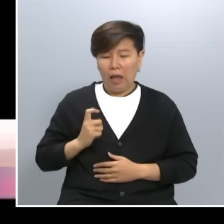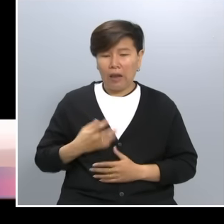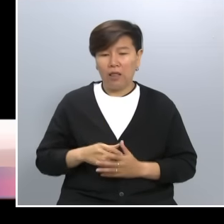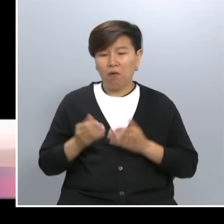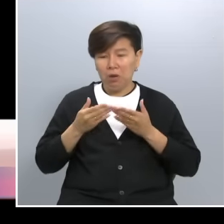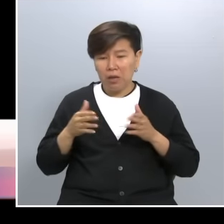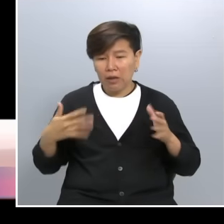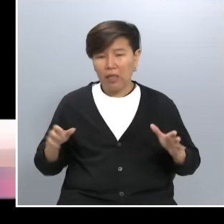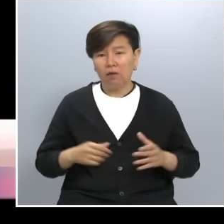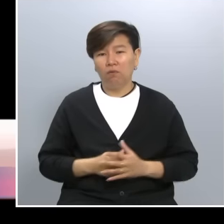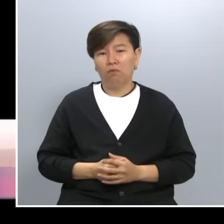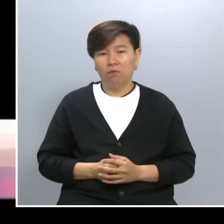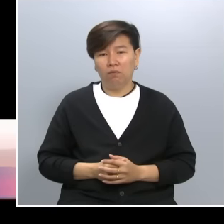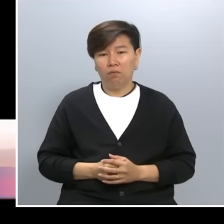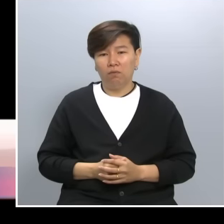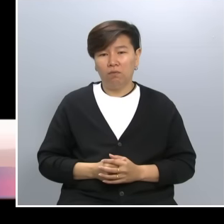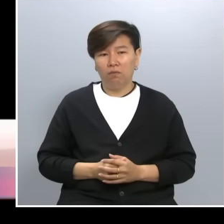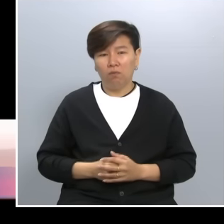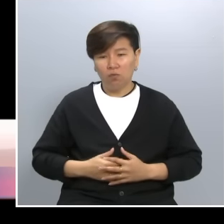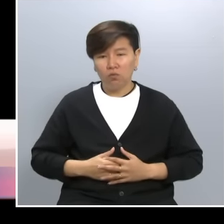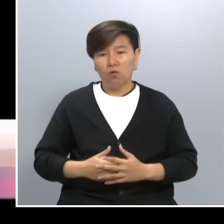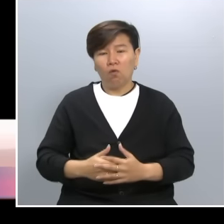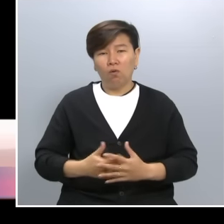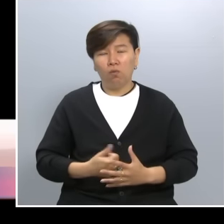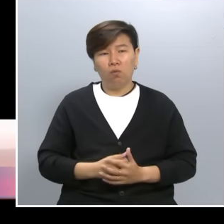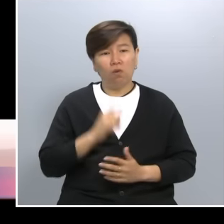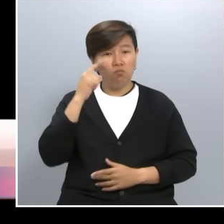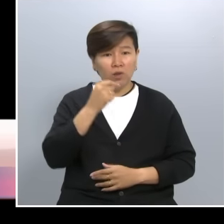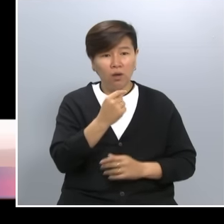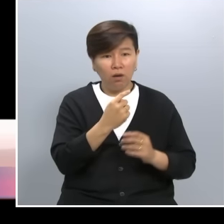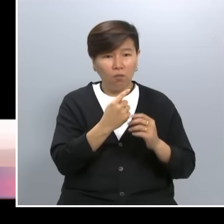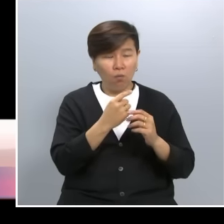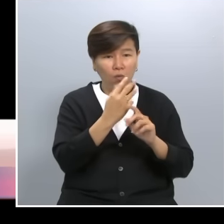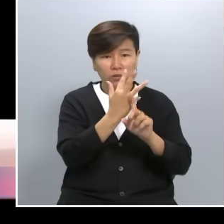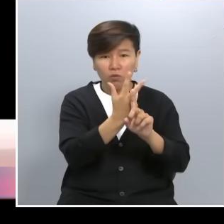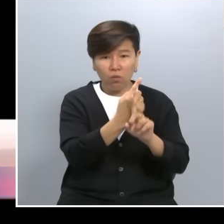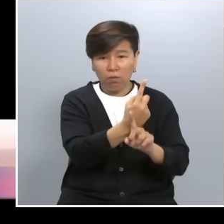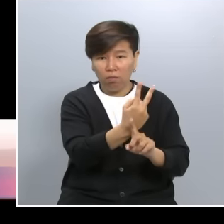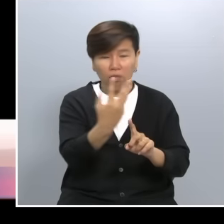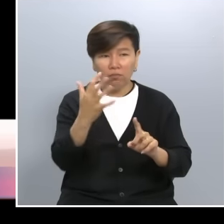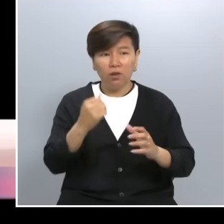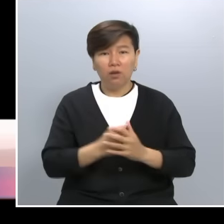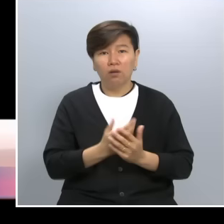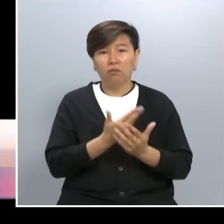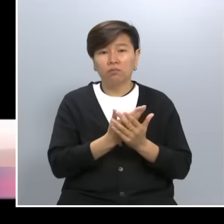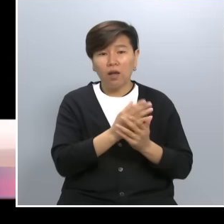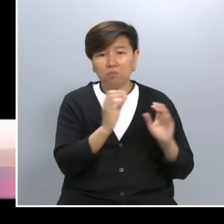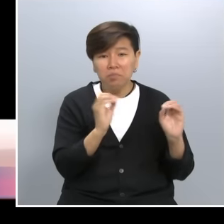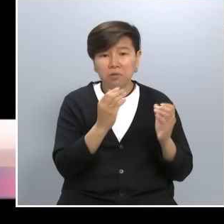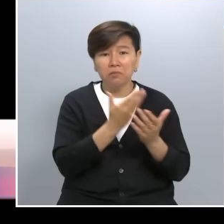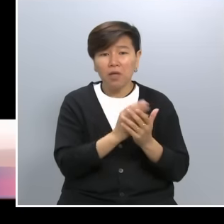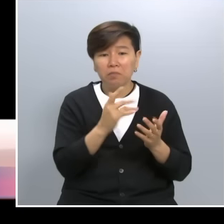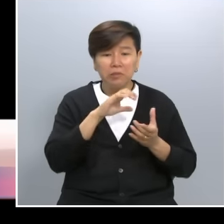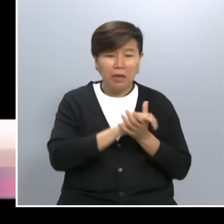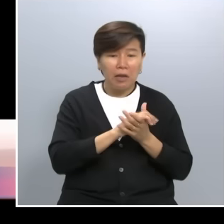บ้างหนูเป็นอย่างงี้ 4-5เดือนจนหนูท้องโตน่ะมันก็ยังไม่หยุดแล้วเขาก็ให้เหตุผลว่าเไม่มีตังค์คำพูดคำจาก็